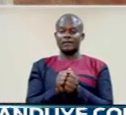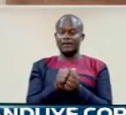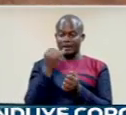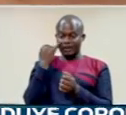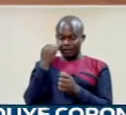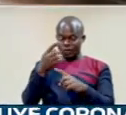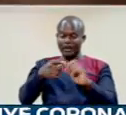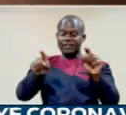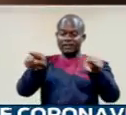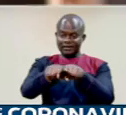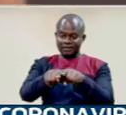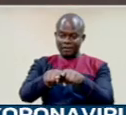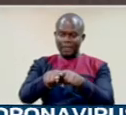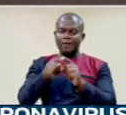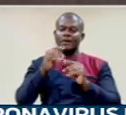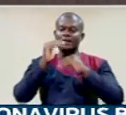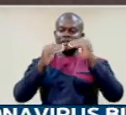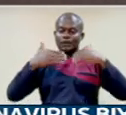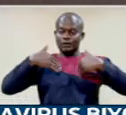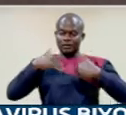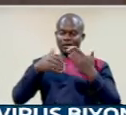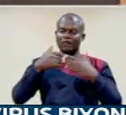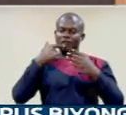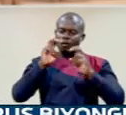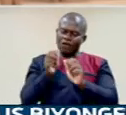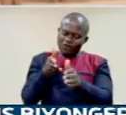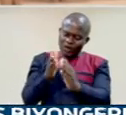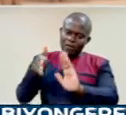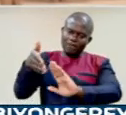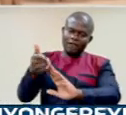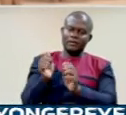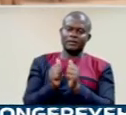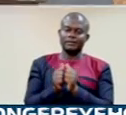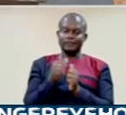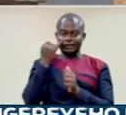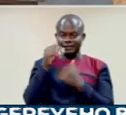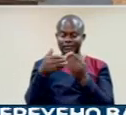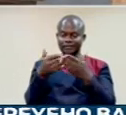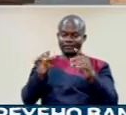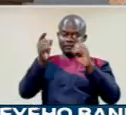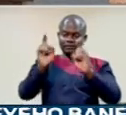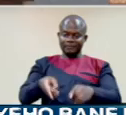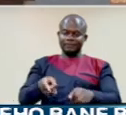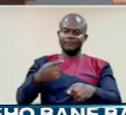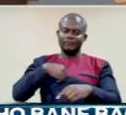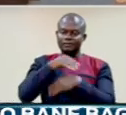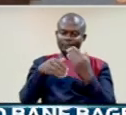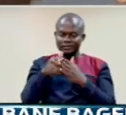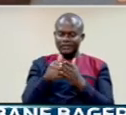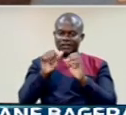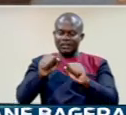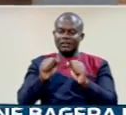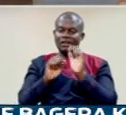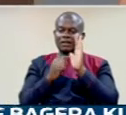ariko inzego z'ubuzima zivuga ko abinjiye gutya bahita bakurikiranwa. Iyo bakigera hano baraza tugafata